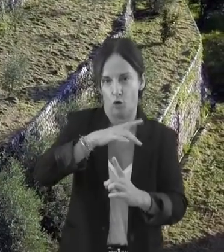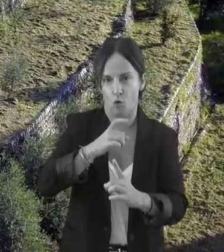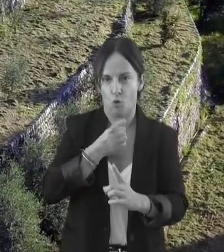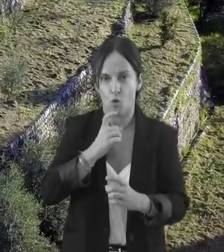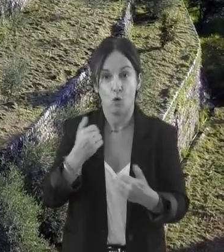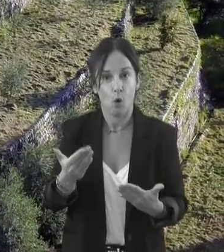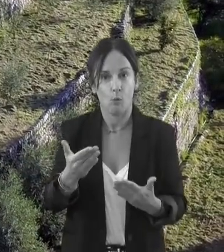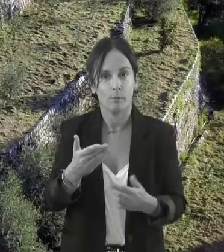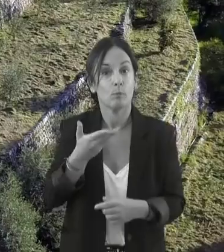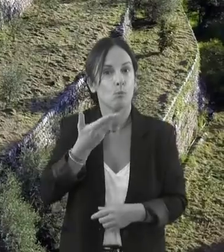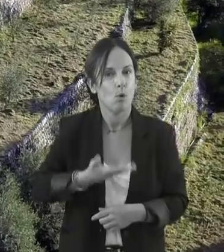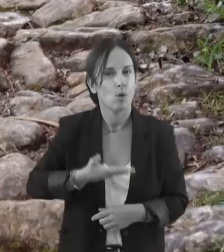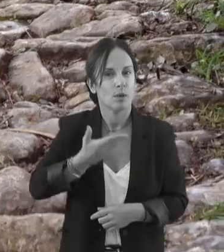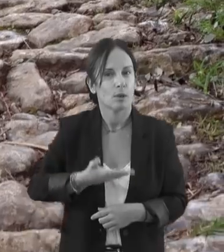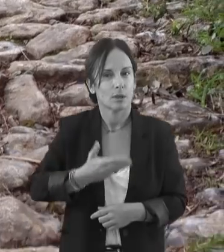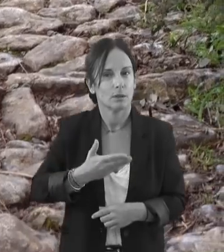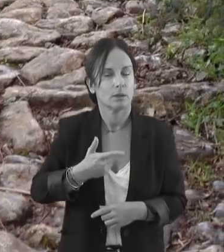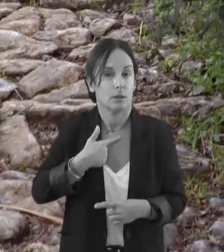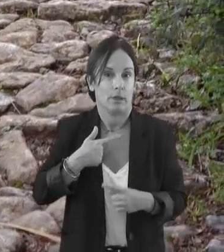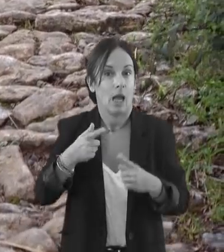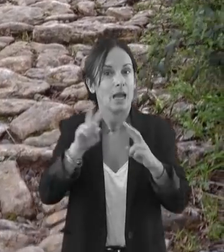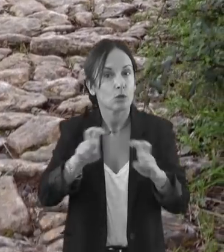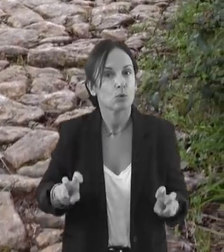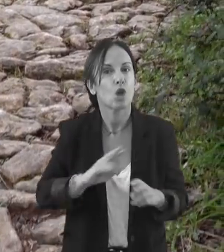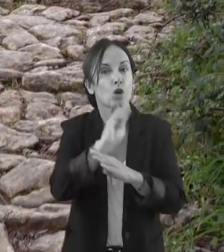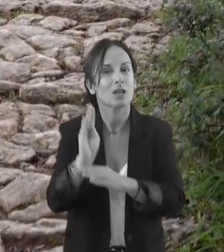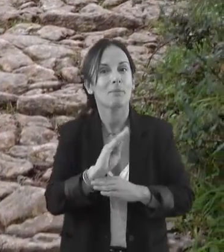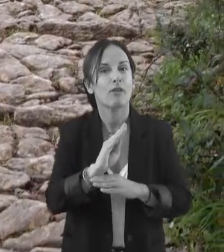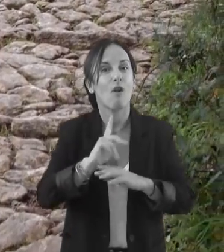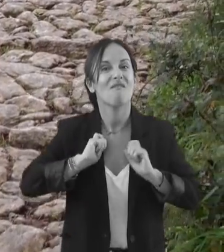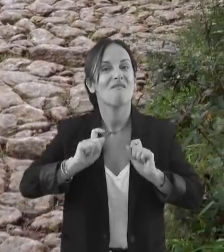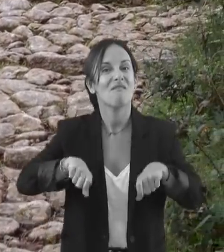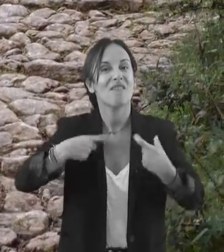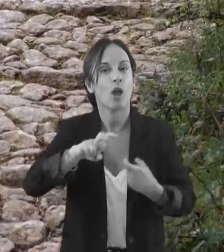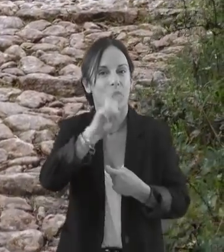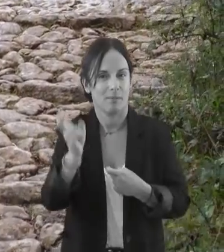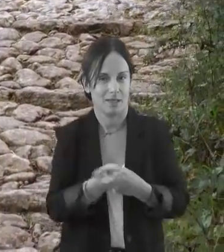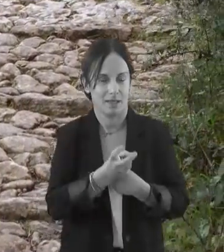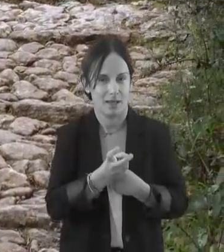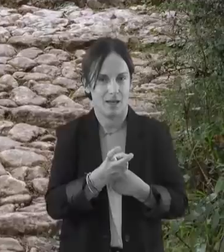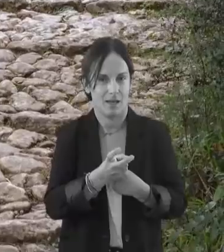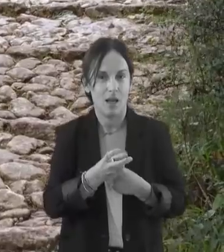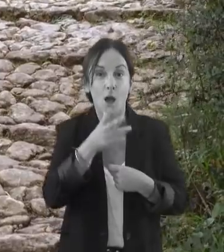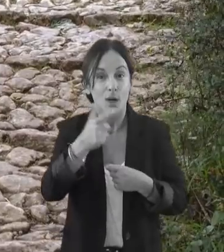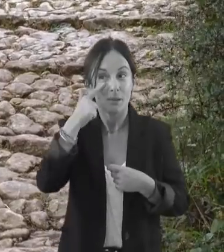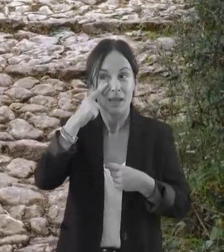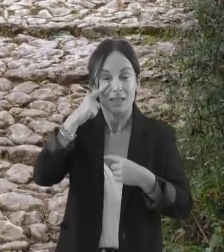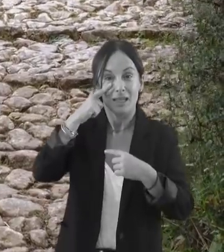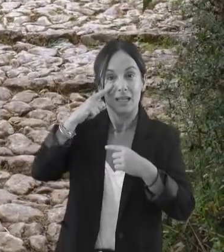poder fer una catalogació arquitectònica de la pedra en sec que de tot l'espai